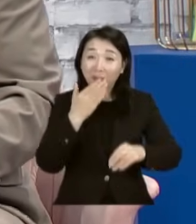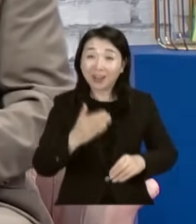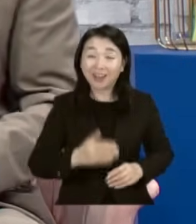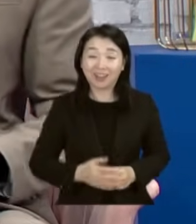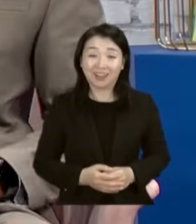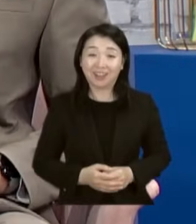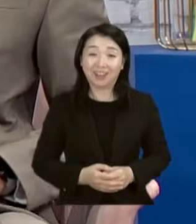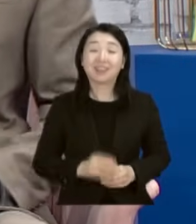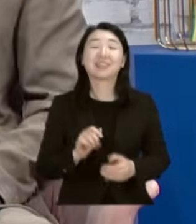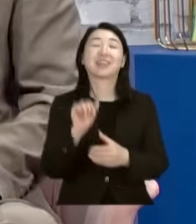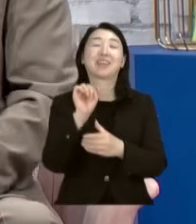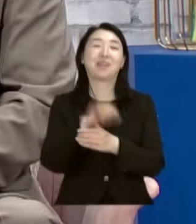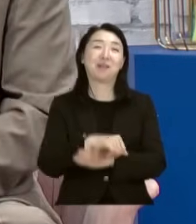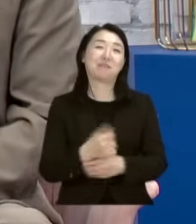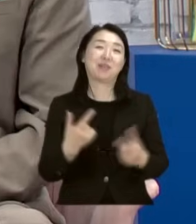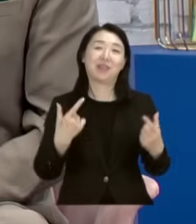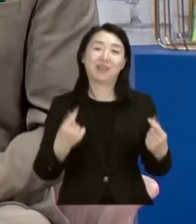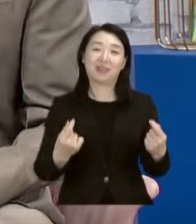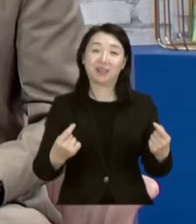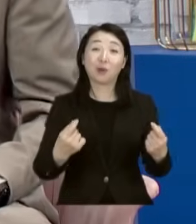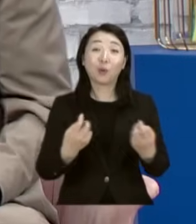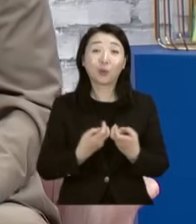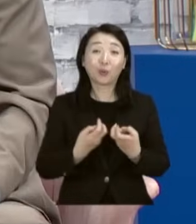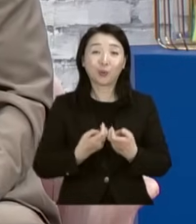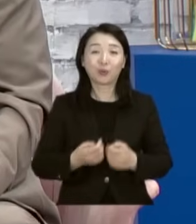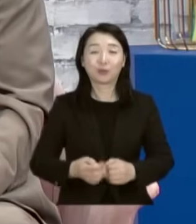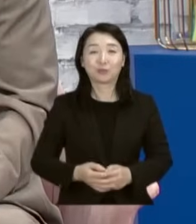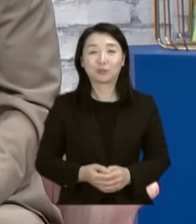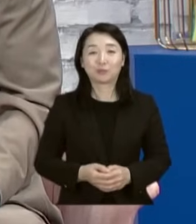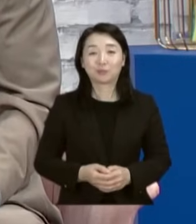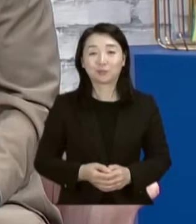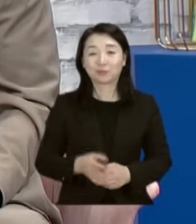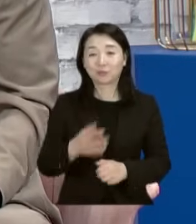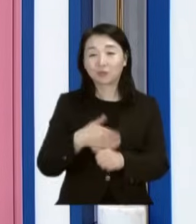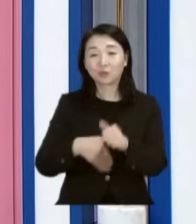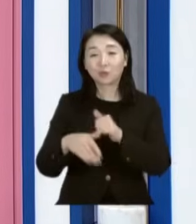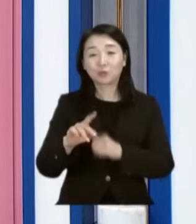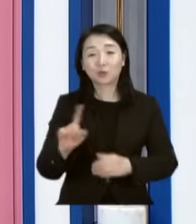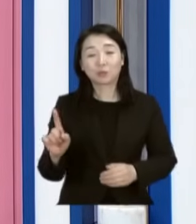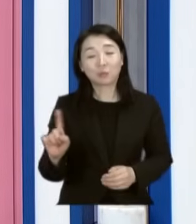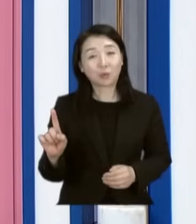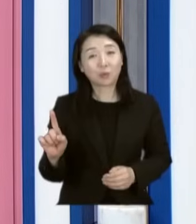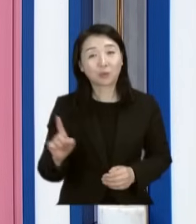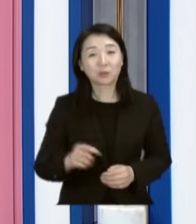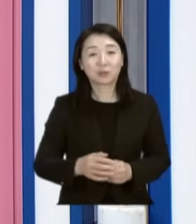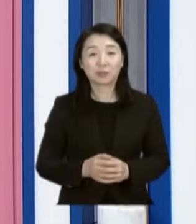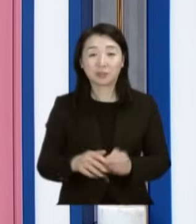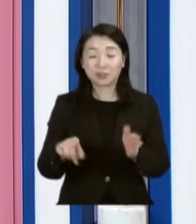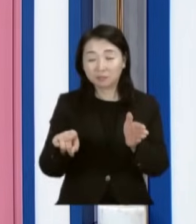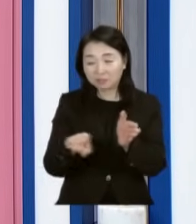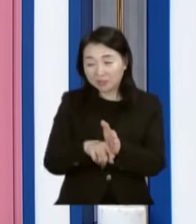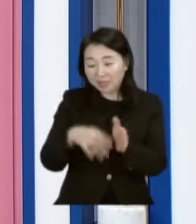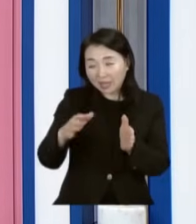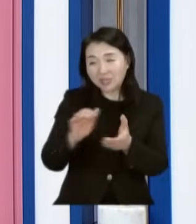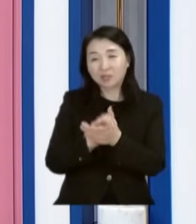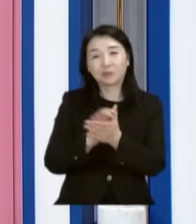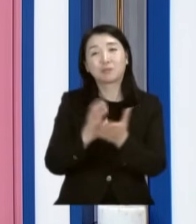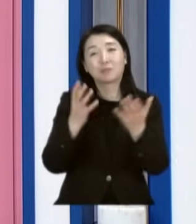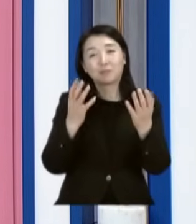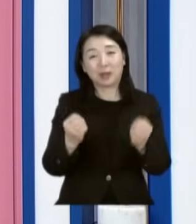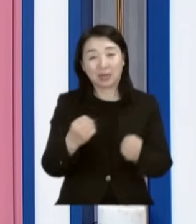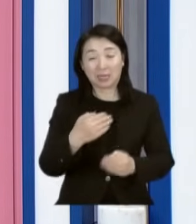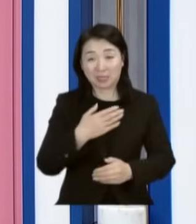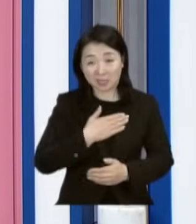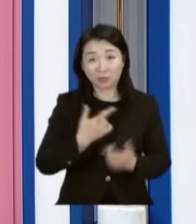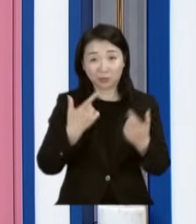하신다면요 그 이게 이제 열매야 이게 열매 어떻게요 어 주변에 이제 사실 믿지 않는 친구들이